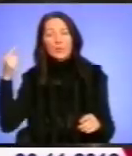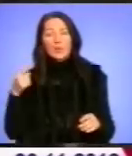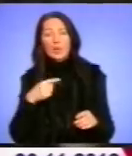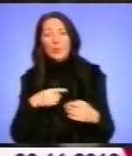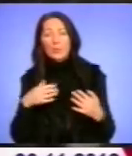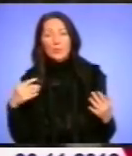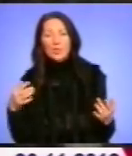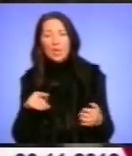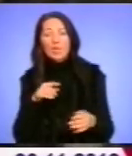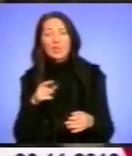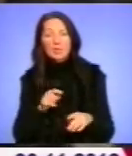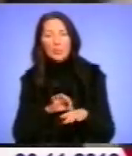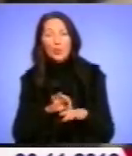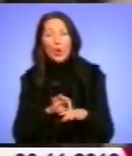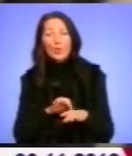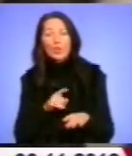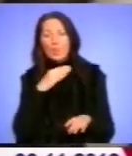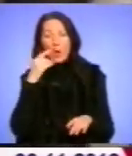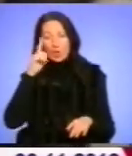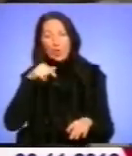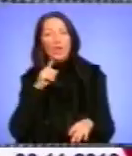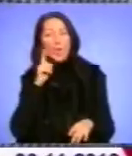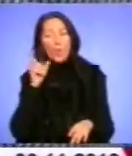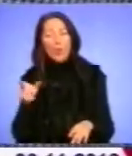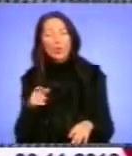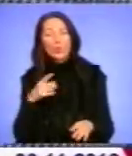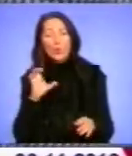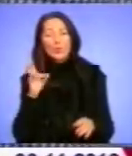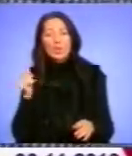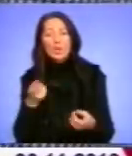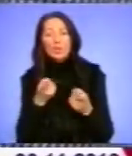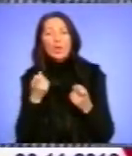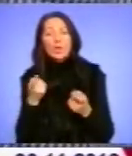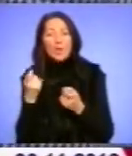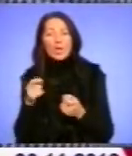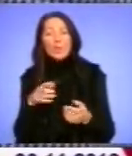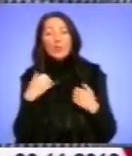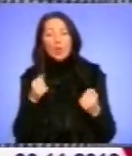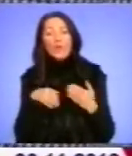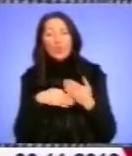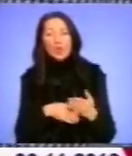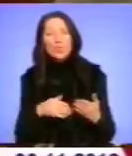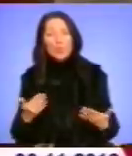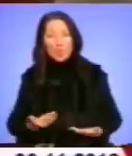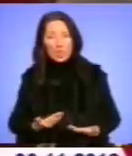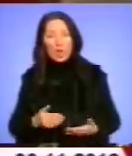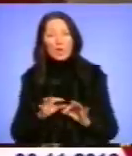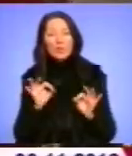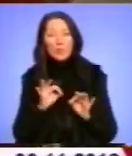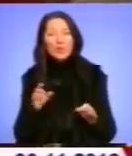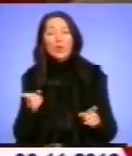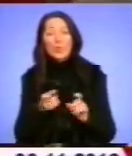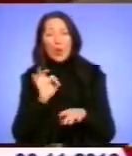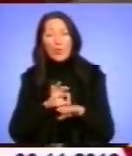знає молодь про СНІД? Закликати її до здорового способу життя, донести інформацію про наслідки хвороби, шляхи захисту – мета